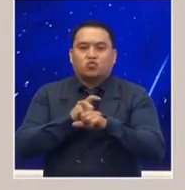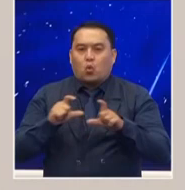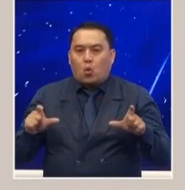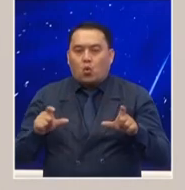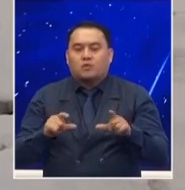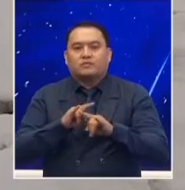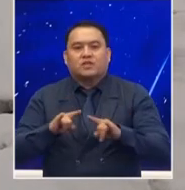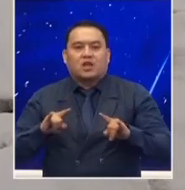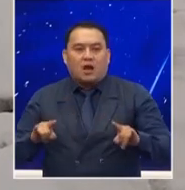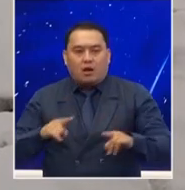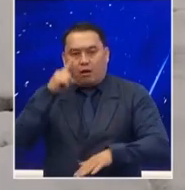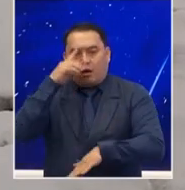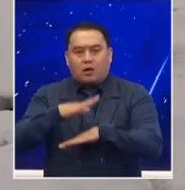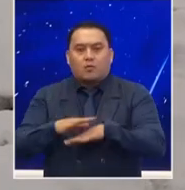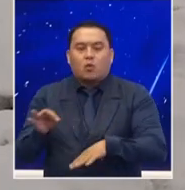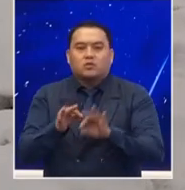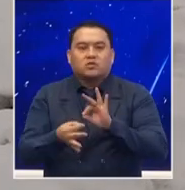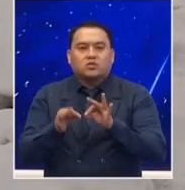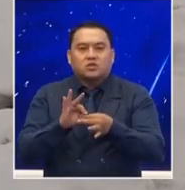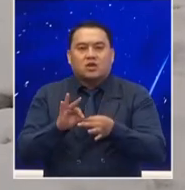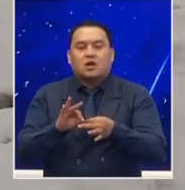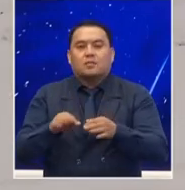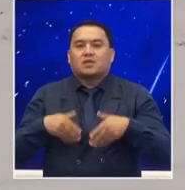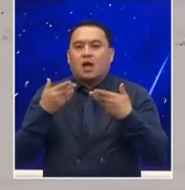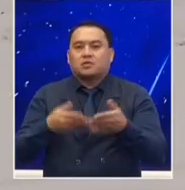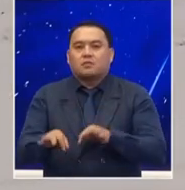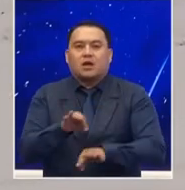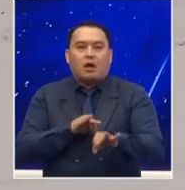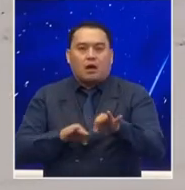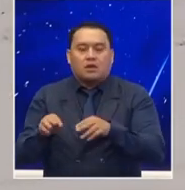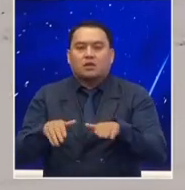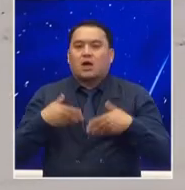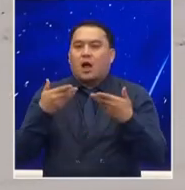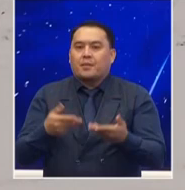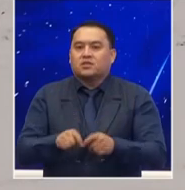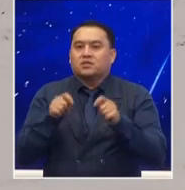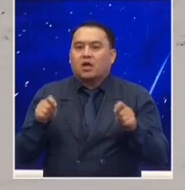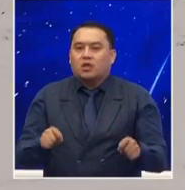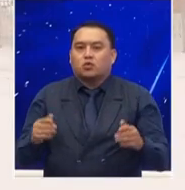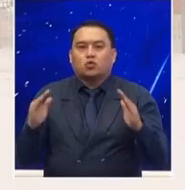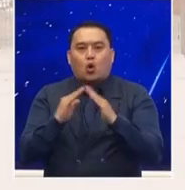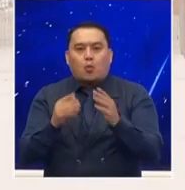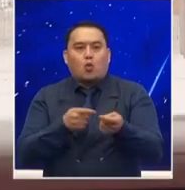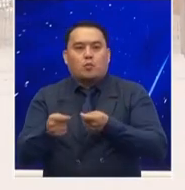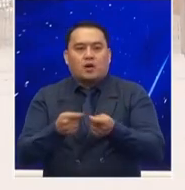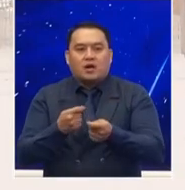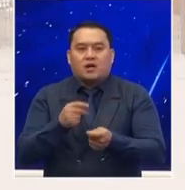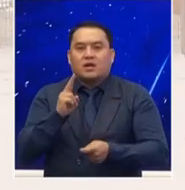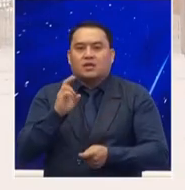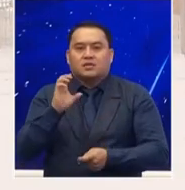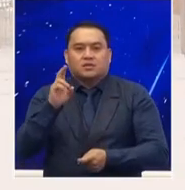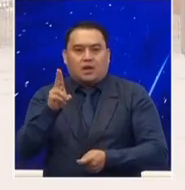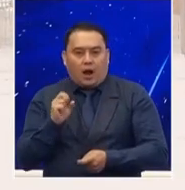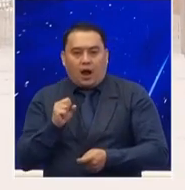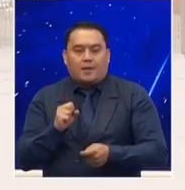и детских садов. Аким области детально изучил каждый представленный проект, рекомендовал создать службу домоуправления по принципу КСК